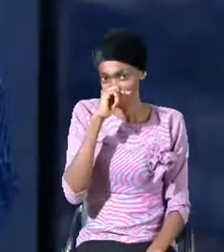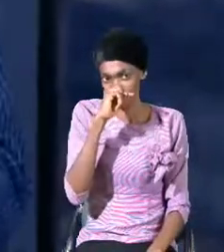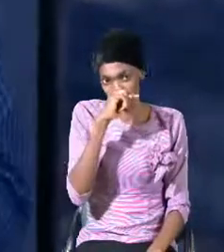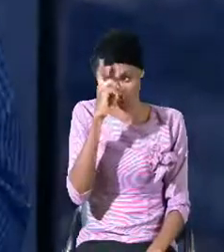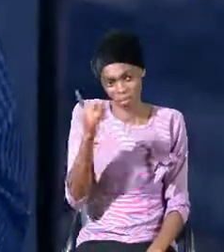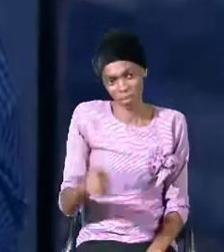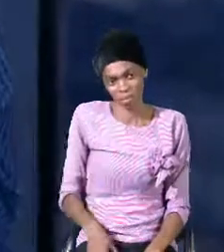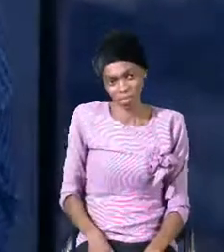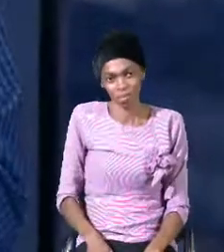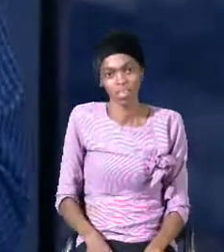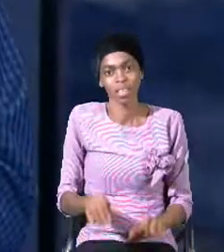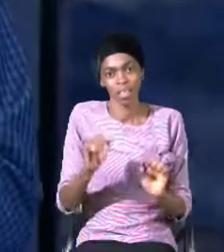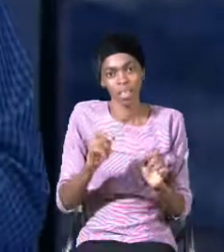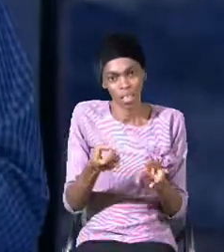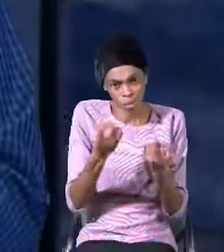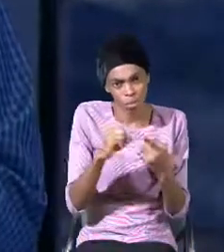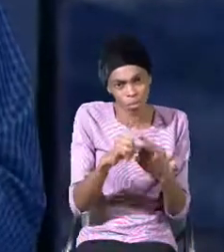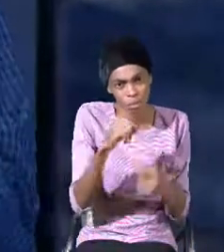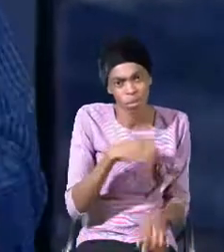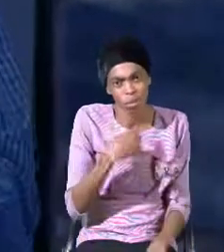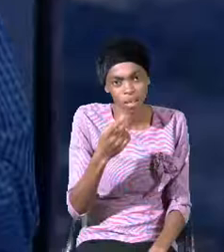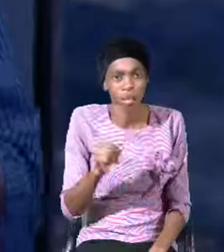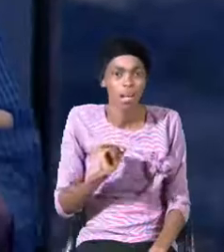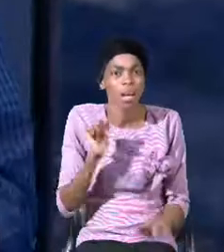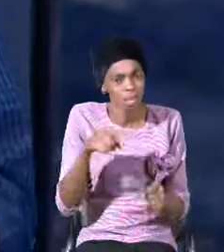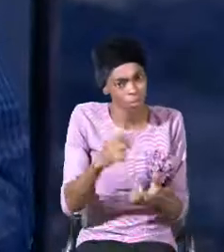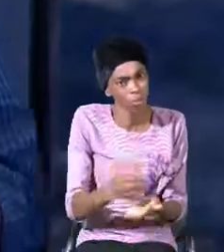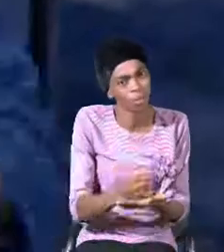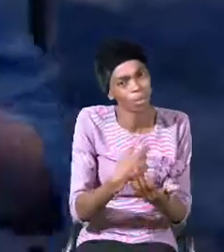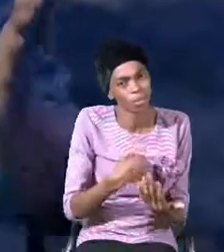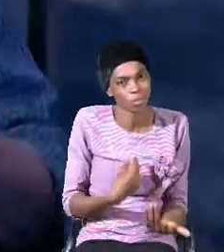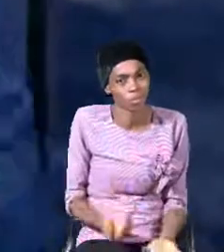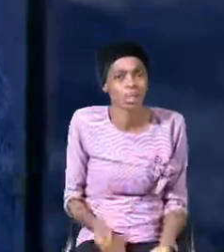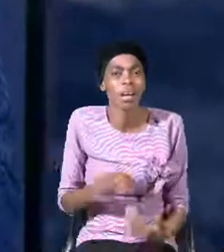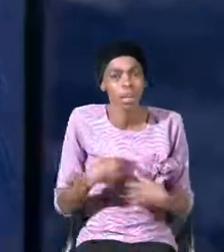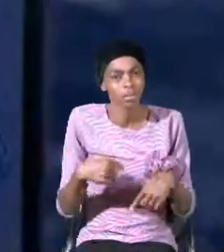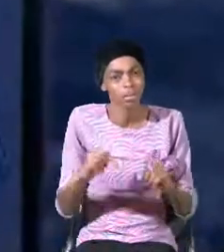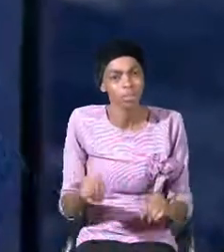vers vous. Est-ce que tu peux m'aider? Je vais essayer. Qu'est-ce que tu veux?